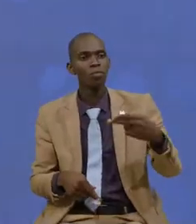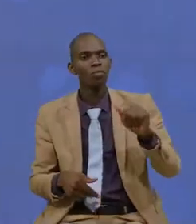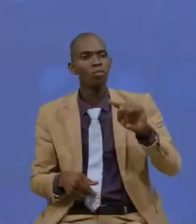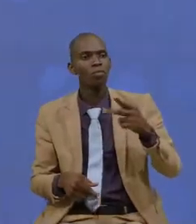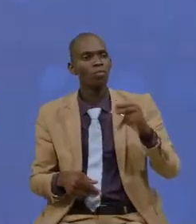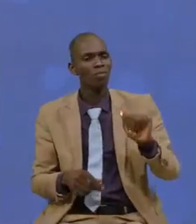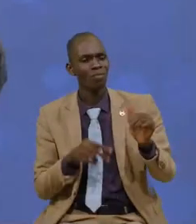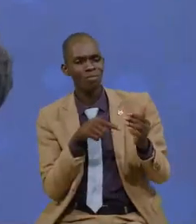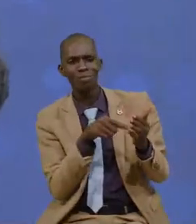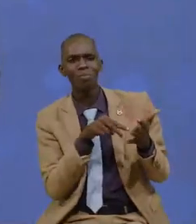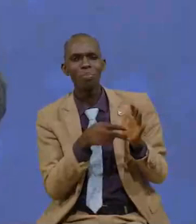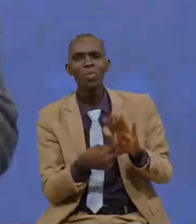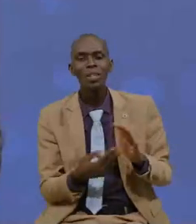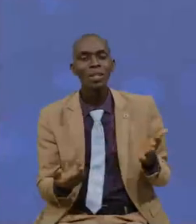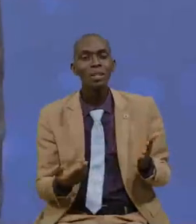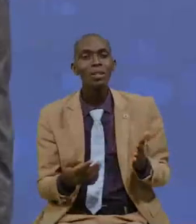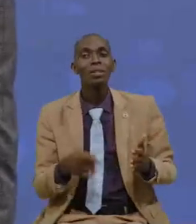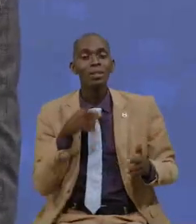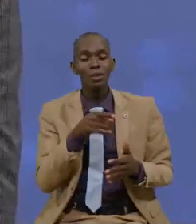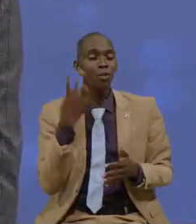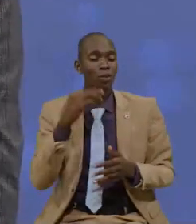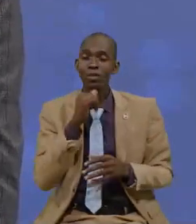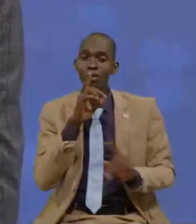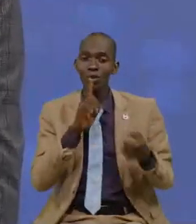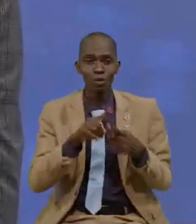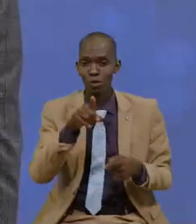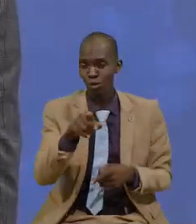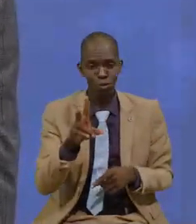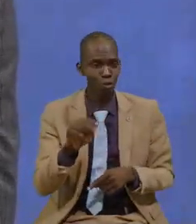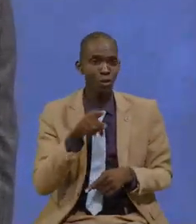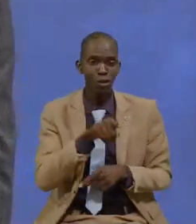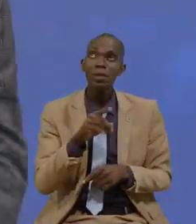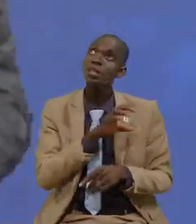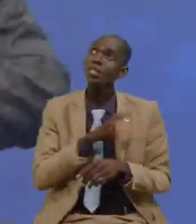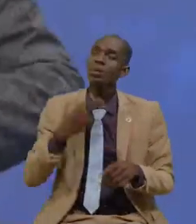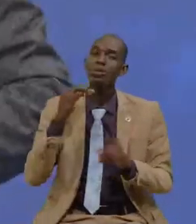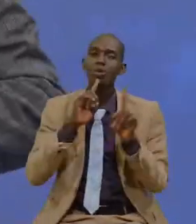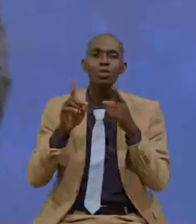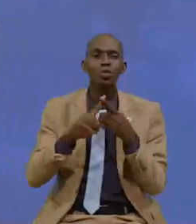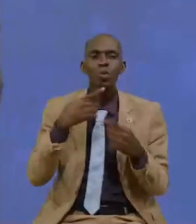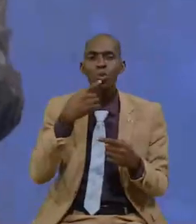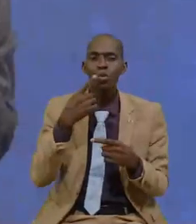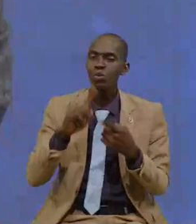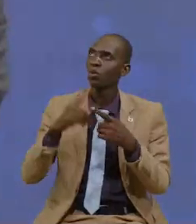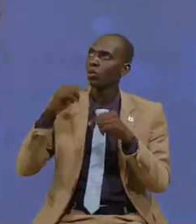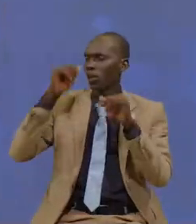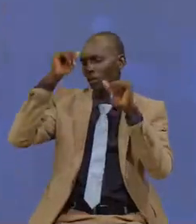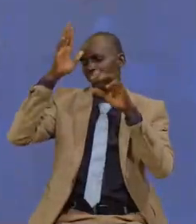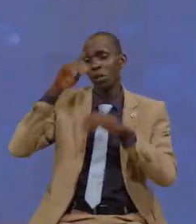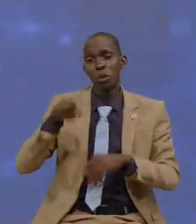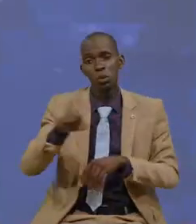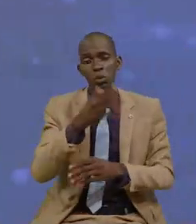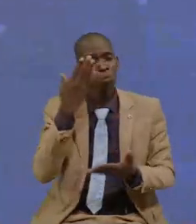Ephphatha. Ça veut dire quoi? Alors, il ne vous parle pas, il s'adressait au Père